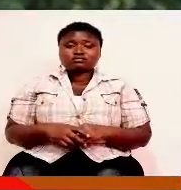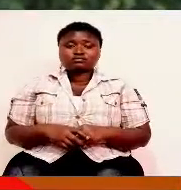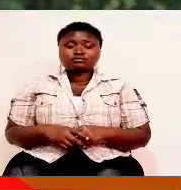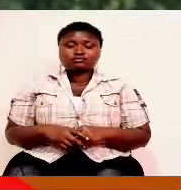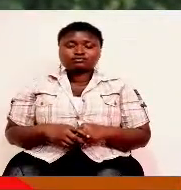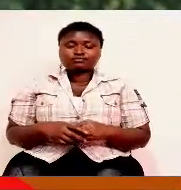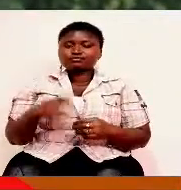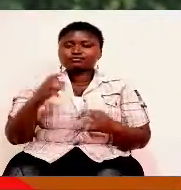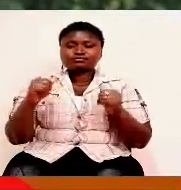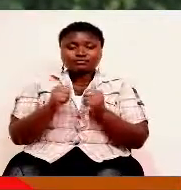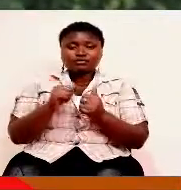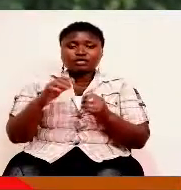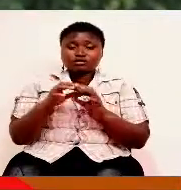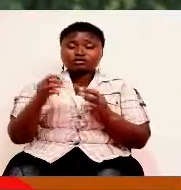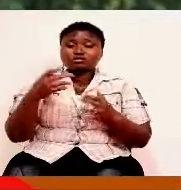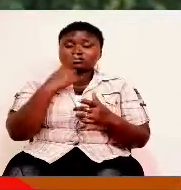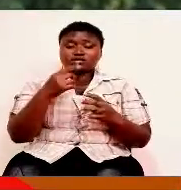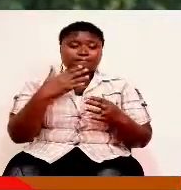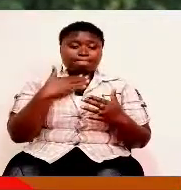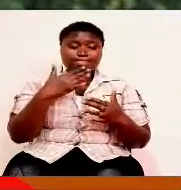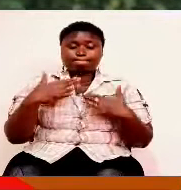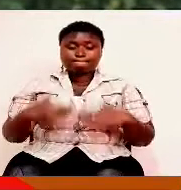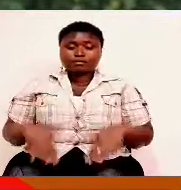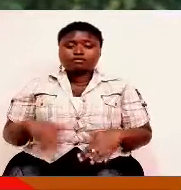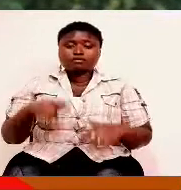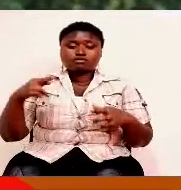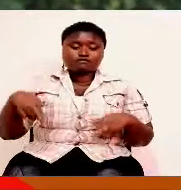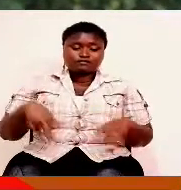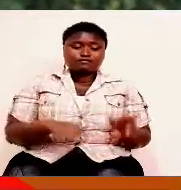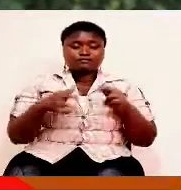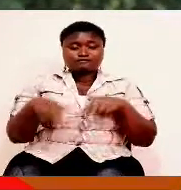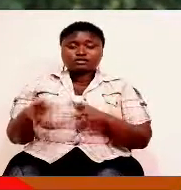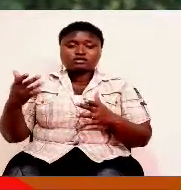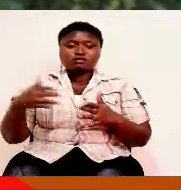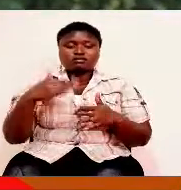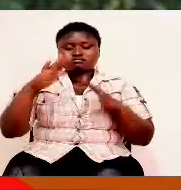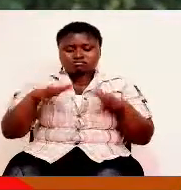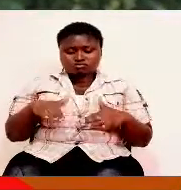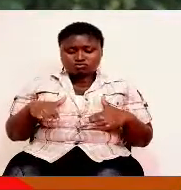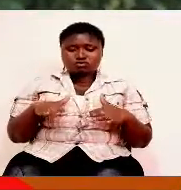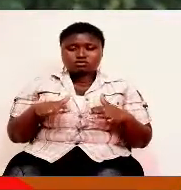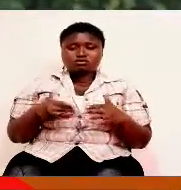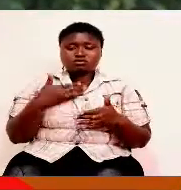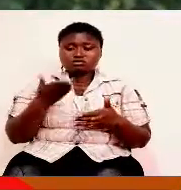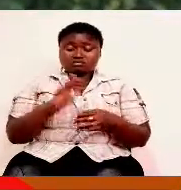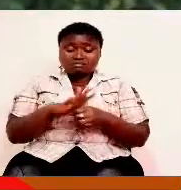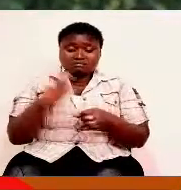And I would like to tell people of Rift Valley and the whole Kenya, be calm. Hii si maneno makubwa